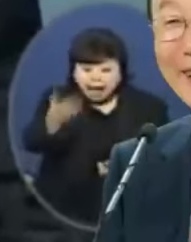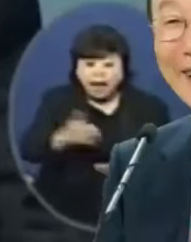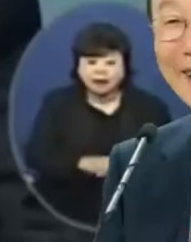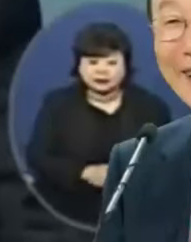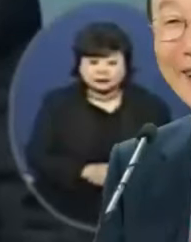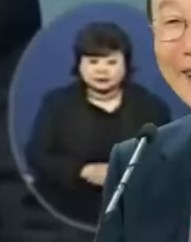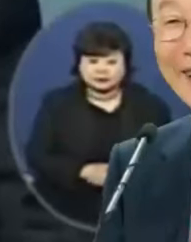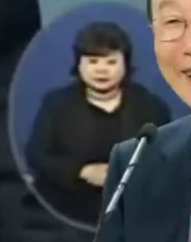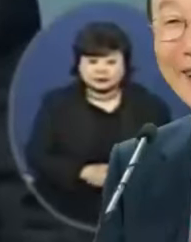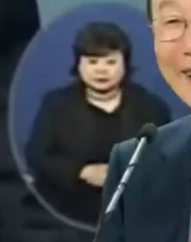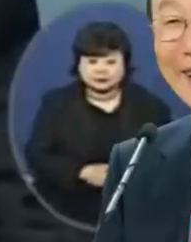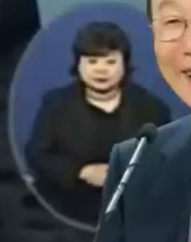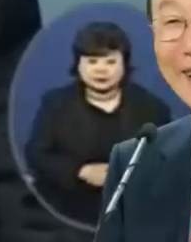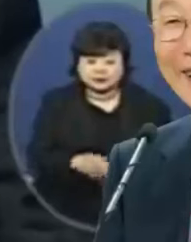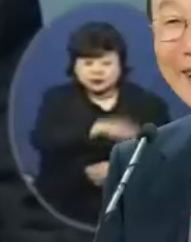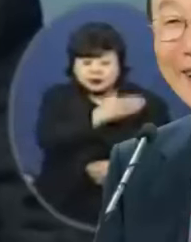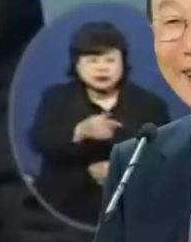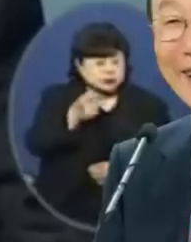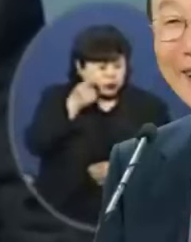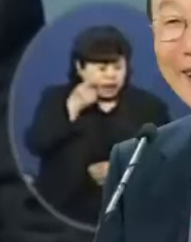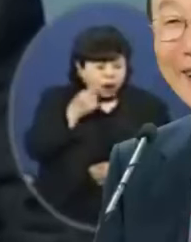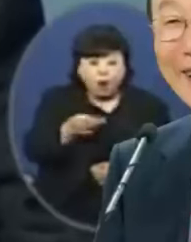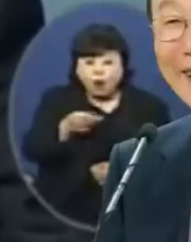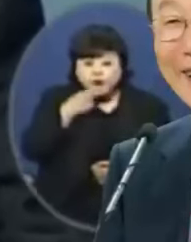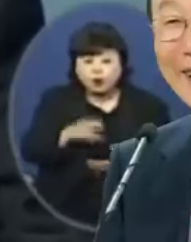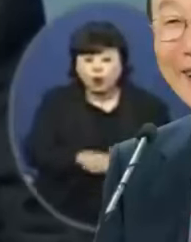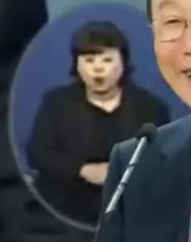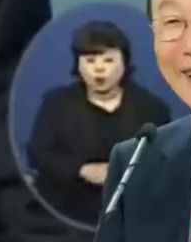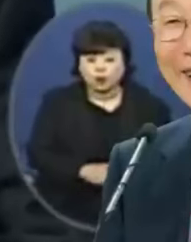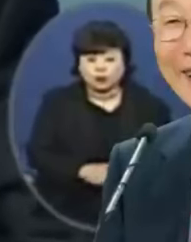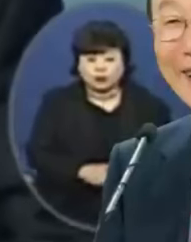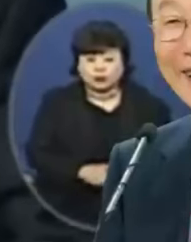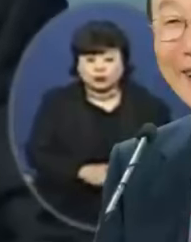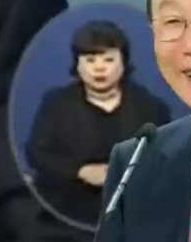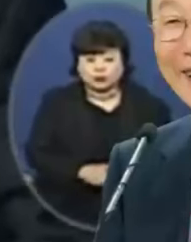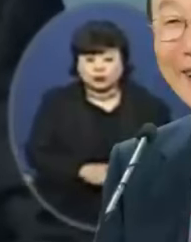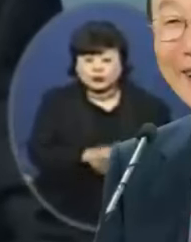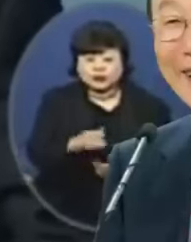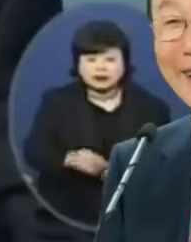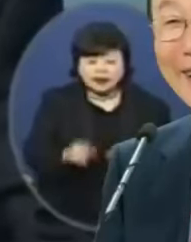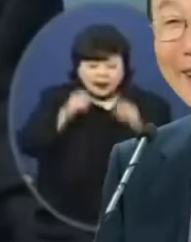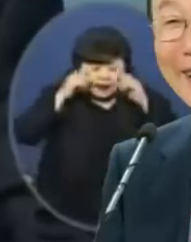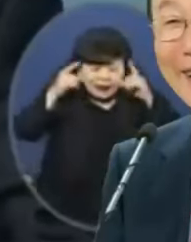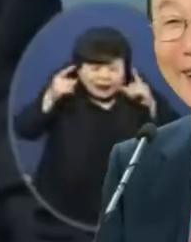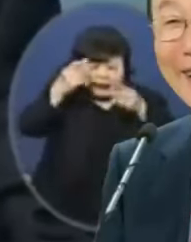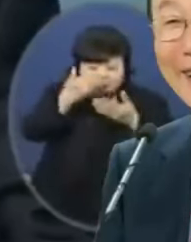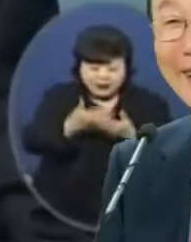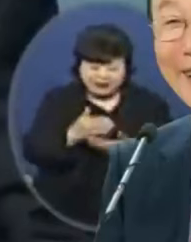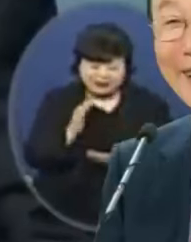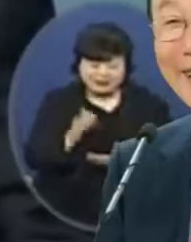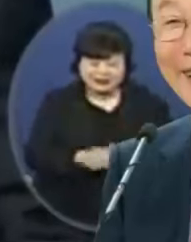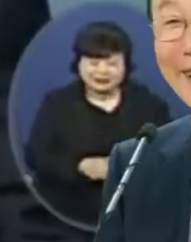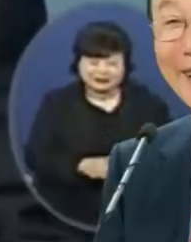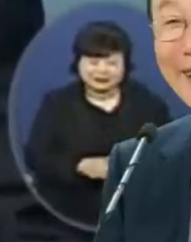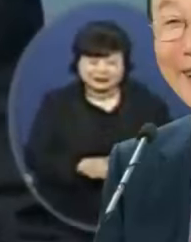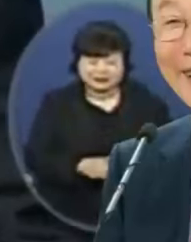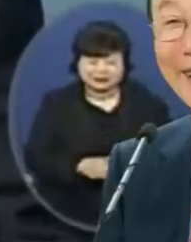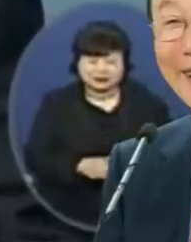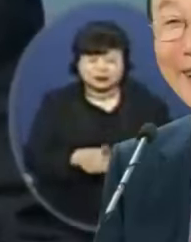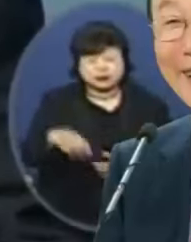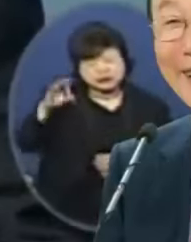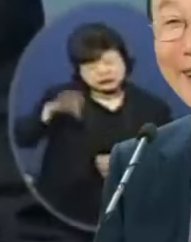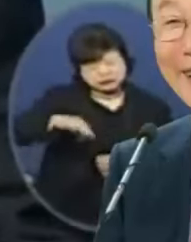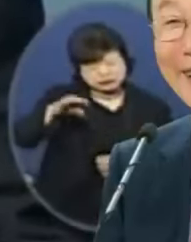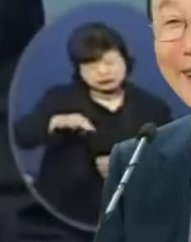사람이다. 능치 못하신 일이 없다고 하나님께서 말씀하는 것입니다. 우리가 깨달음을 얻어야 돼요. 우리는 별 보잘것